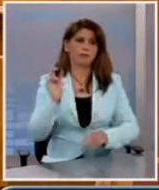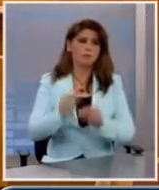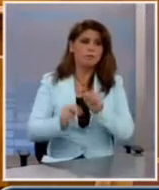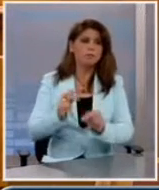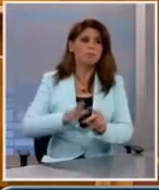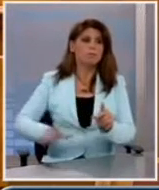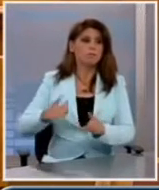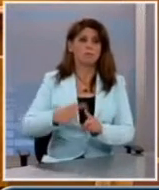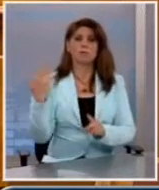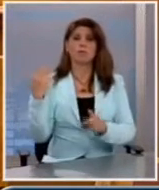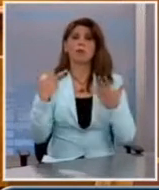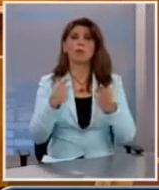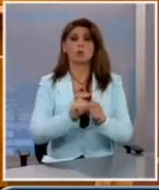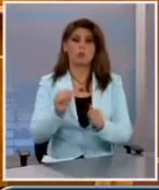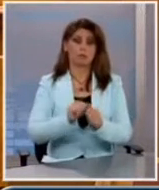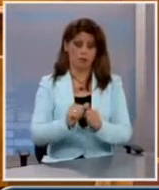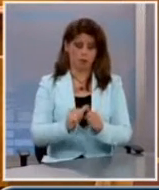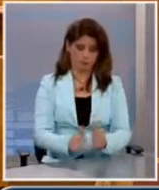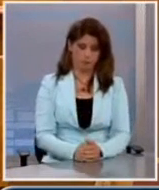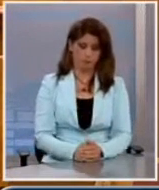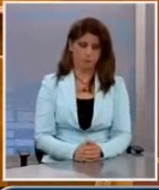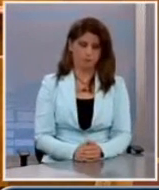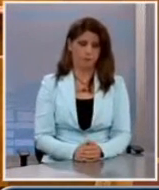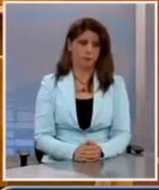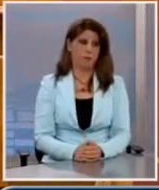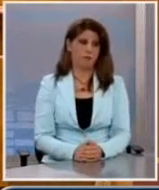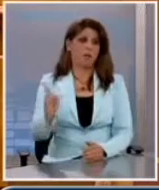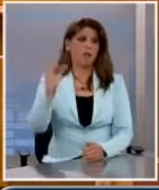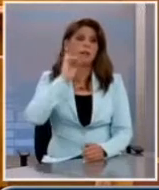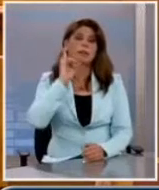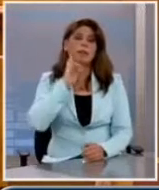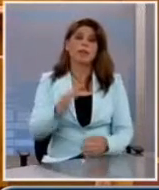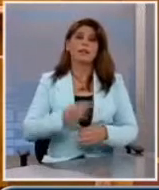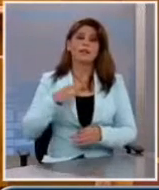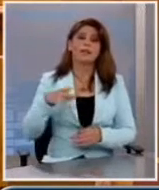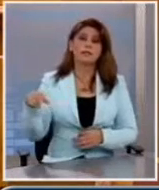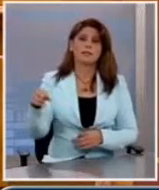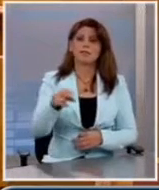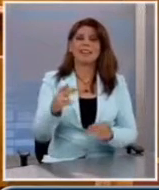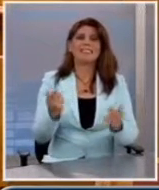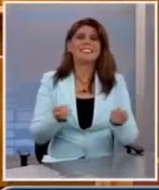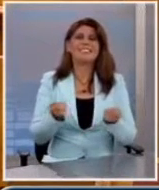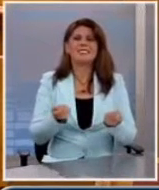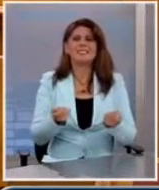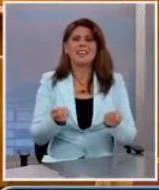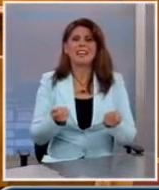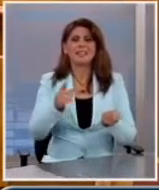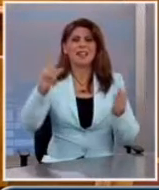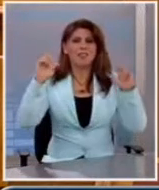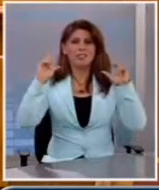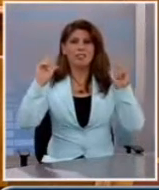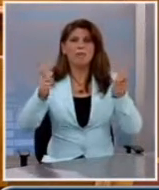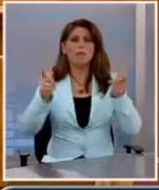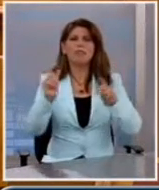λαός πριν από 8 μήνες. Κυρίες και κύριοι συνάδελφοι, κονιοποιείτε την ίδια τη δημοκρατία όταν